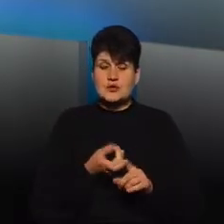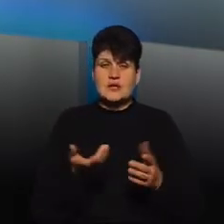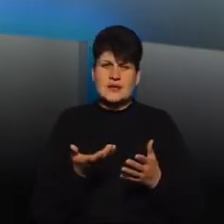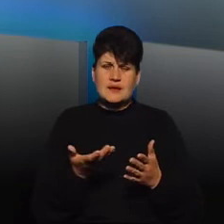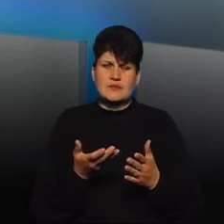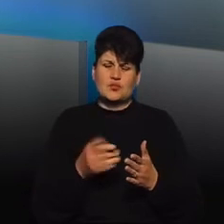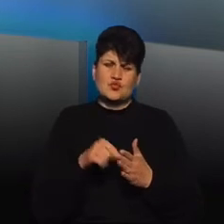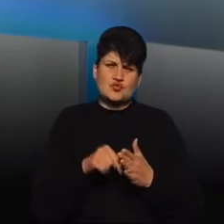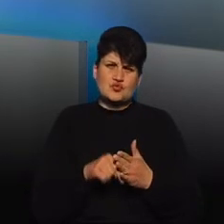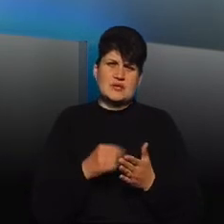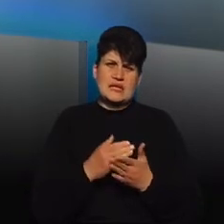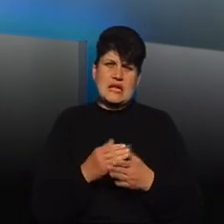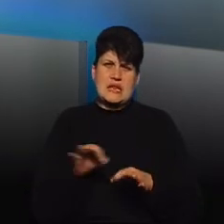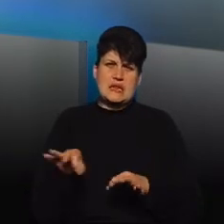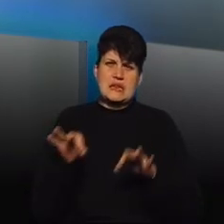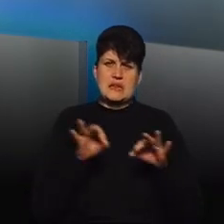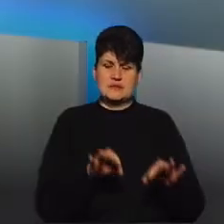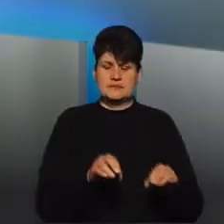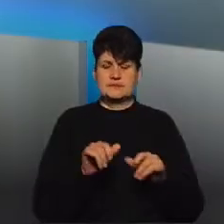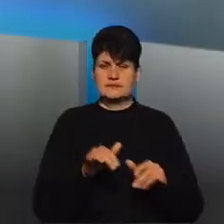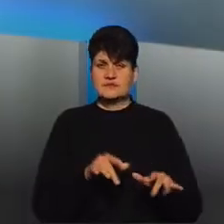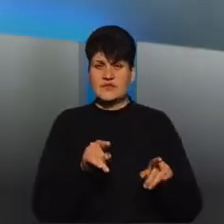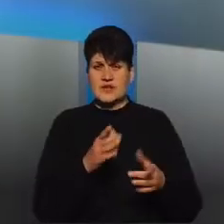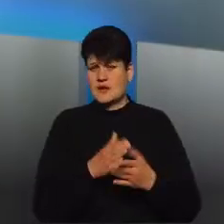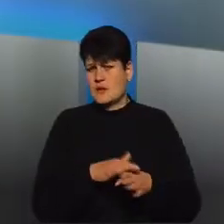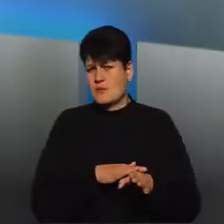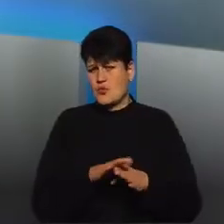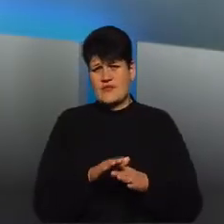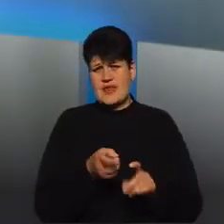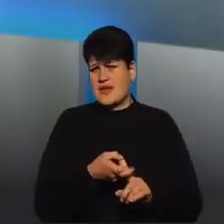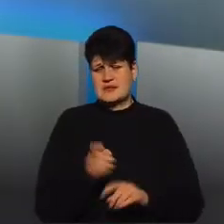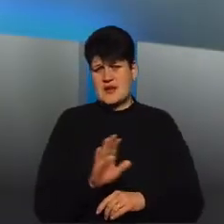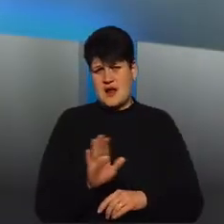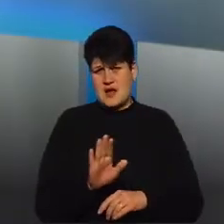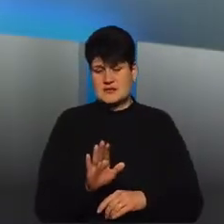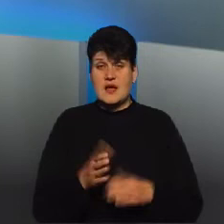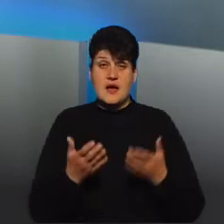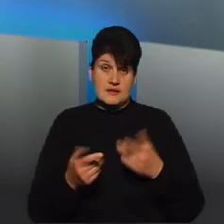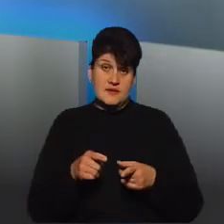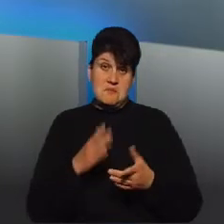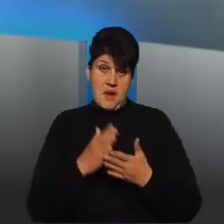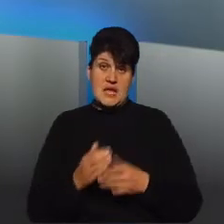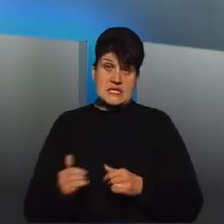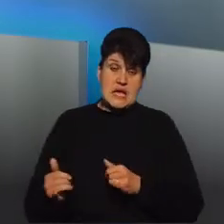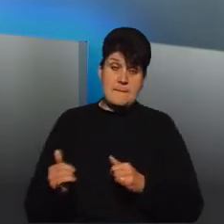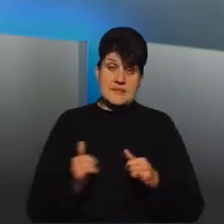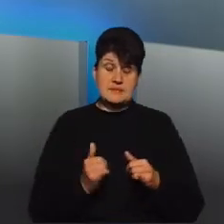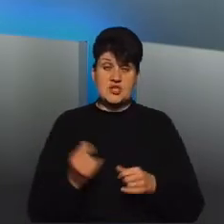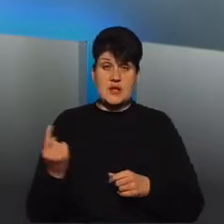виконує транспортну функцію. Він є абсолютно незаразним, але він має забезпечити перший